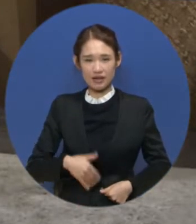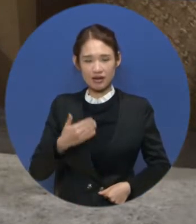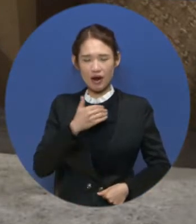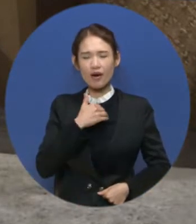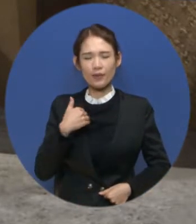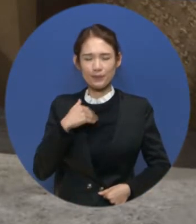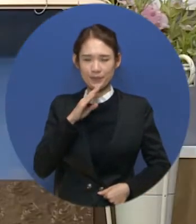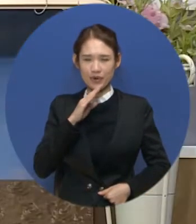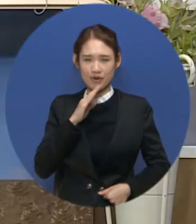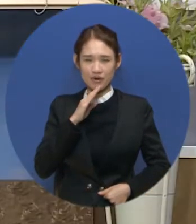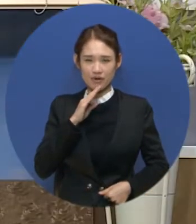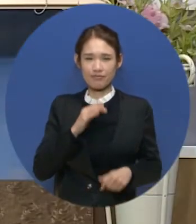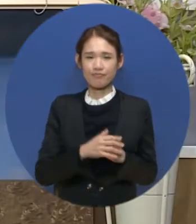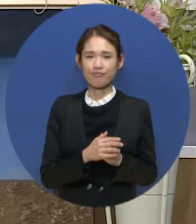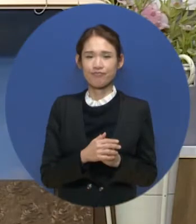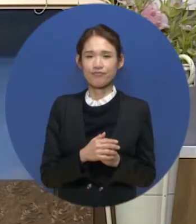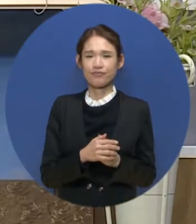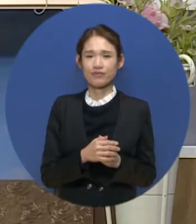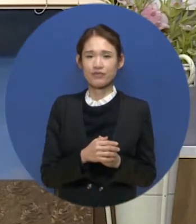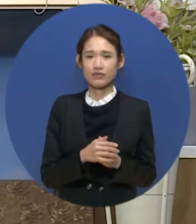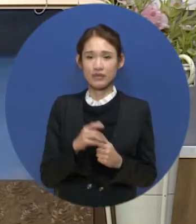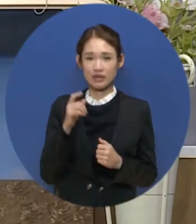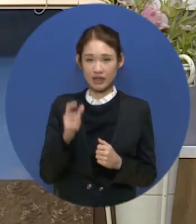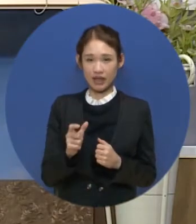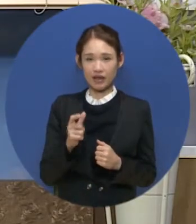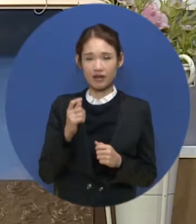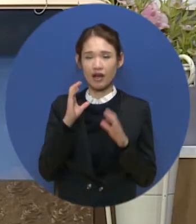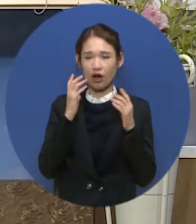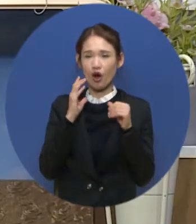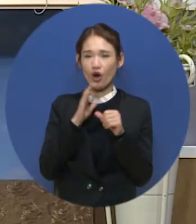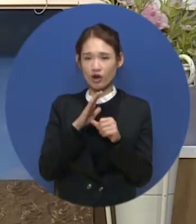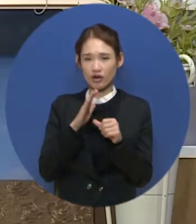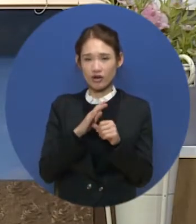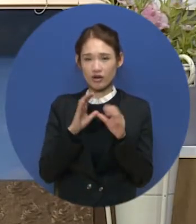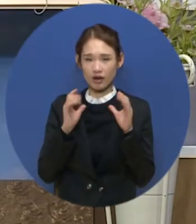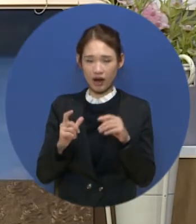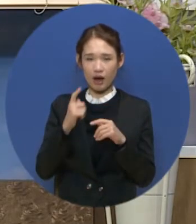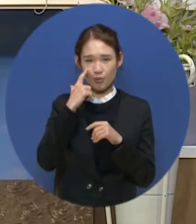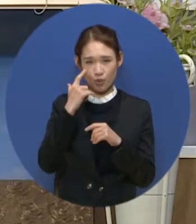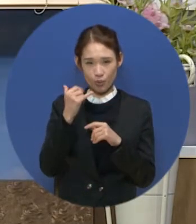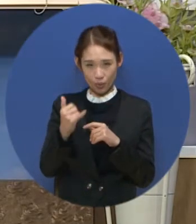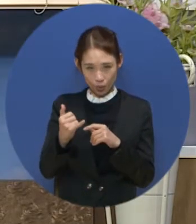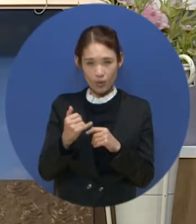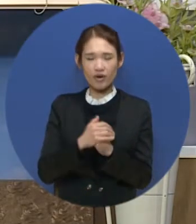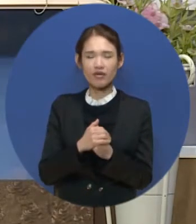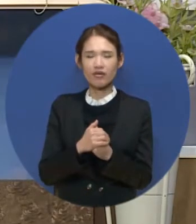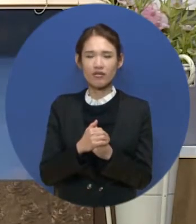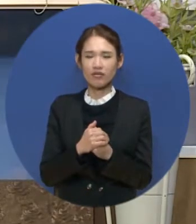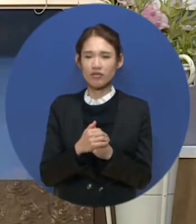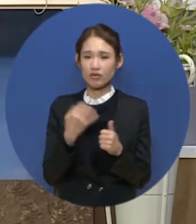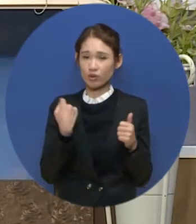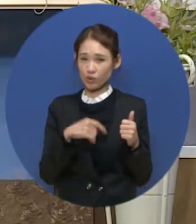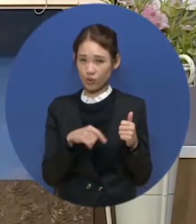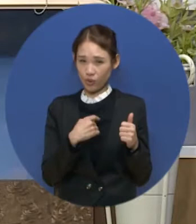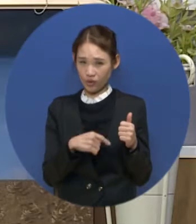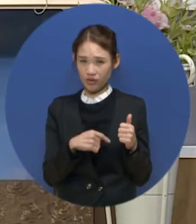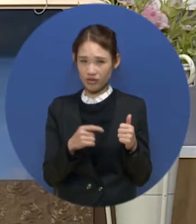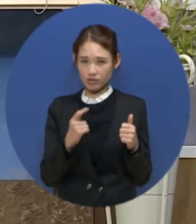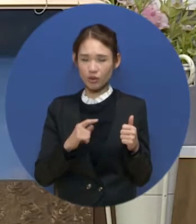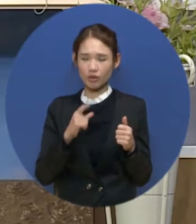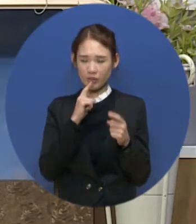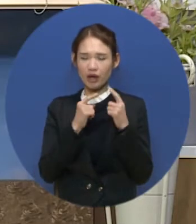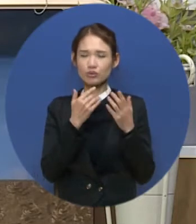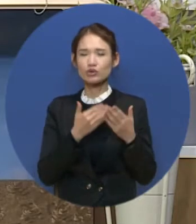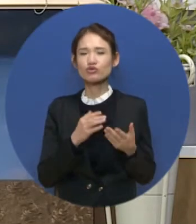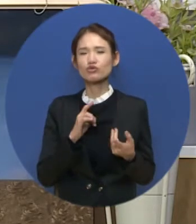요즘이거든요, 저도. 네네네네. 그래서 그런 강한 어린이, 네, 강한 강한 부모, 아이, 강한 강한 어린이. 부모. 그 교육이 좀더